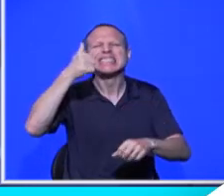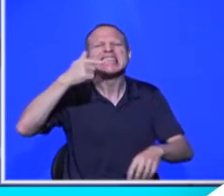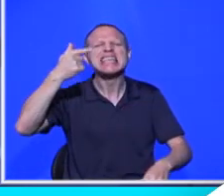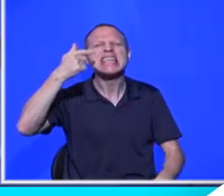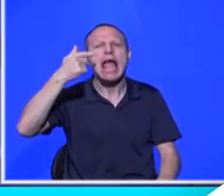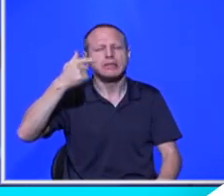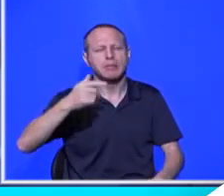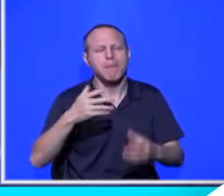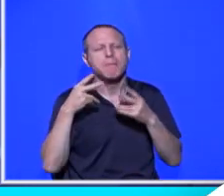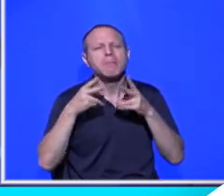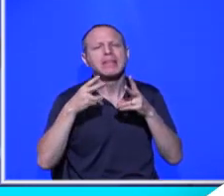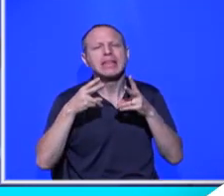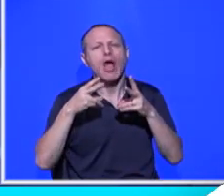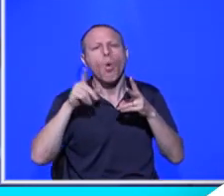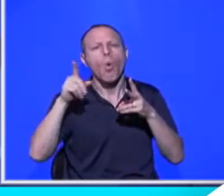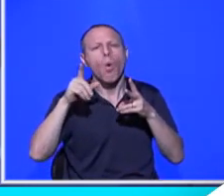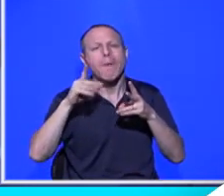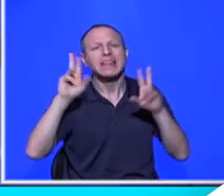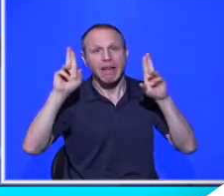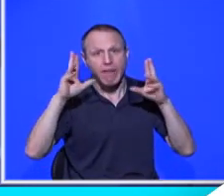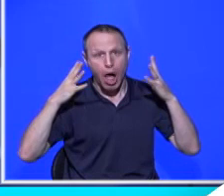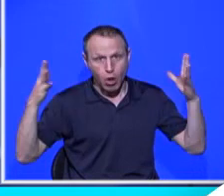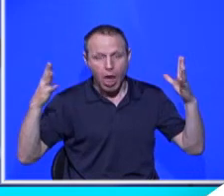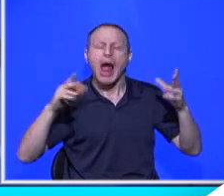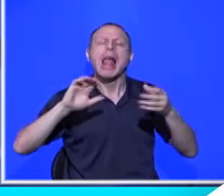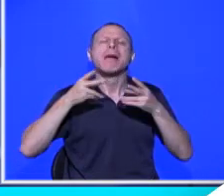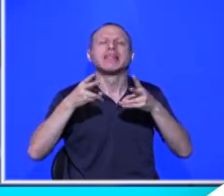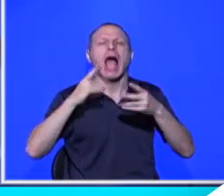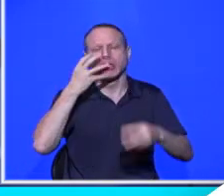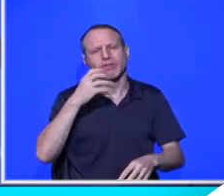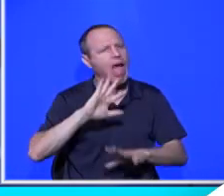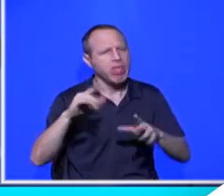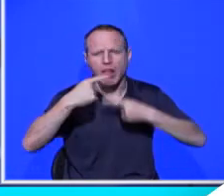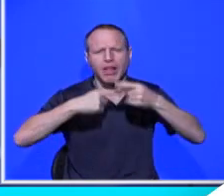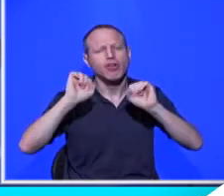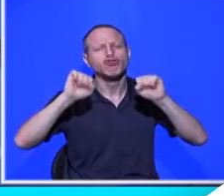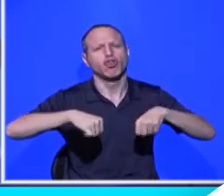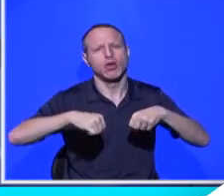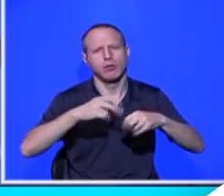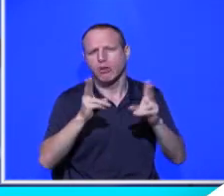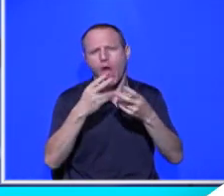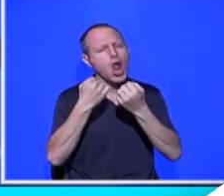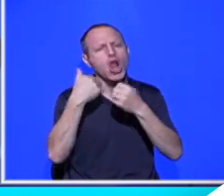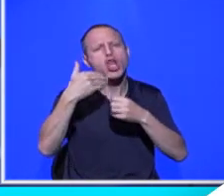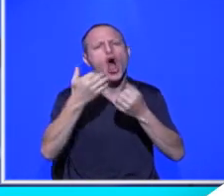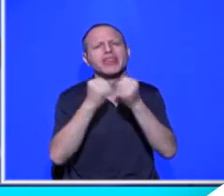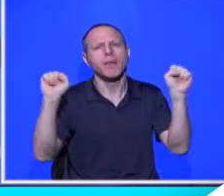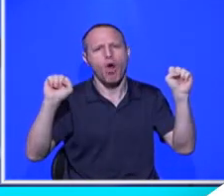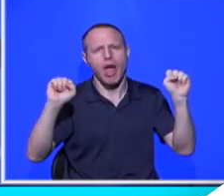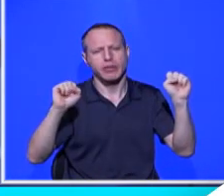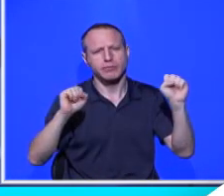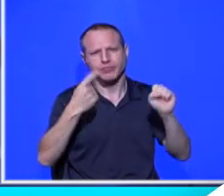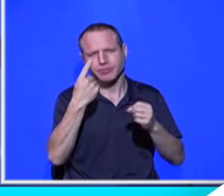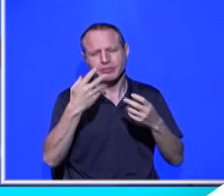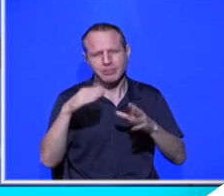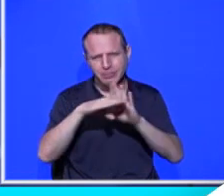פה זה שהאלטרנטיבה השלטונית, אין היום במדינת ישראל אלטרנטיבה שלטונית. לא יכולה להיות דמוקרטיה, לא יכולה, אחד מתנאי